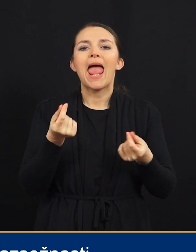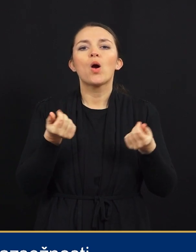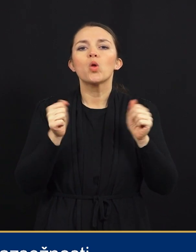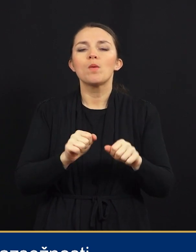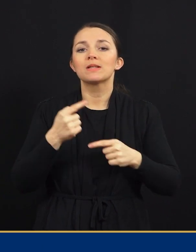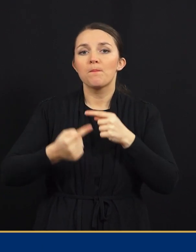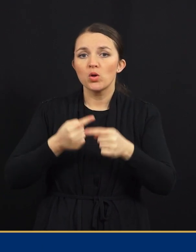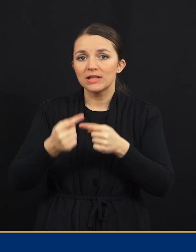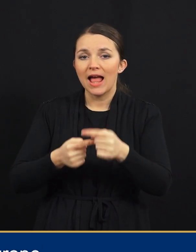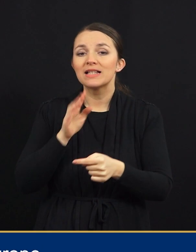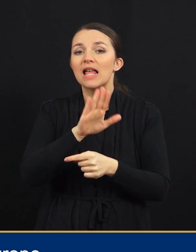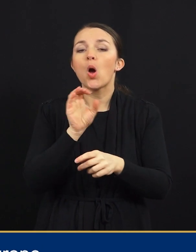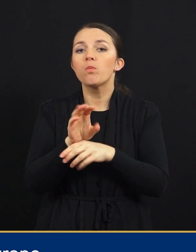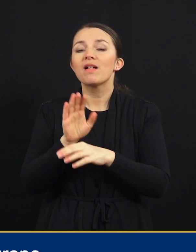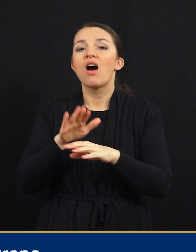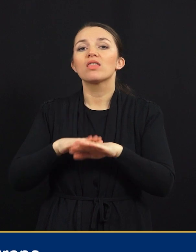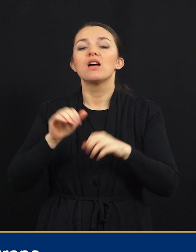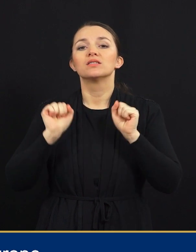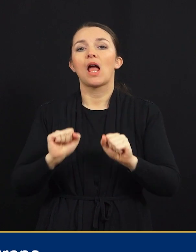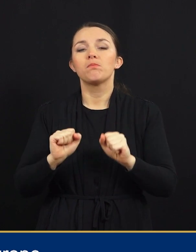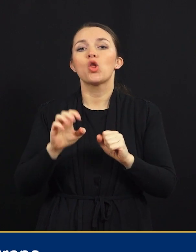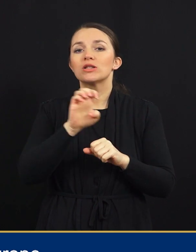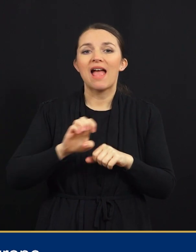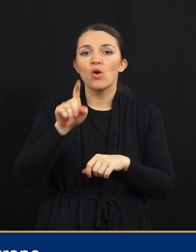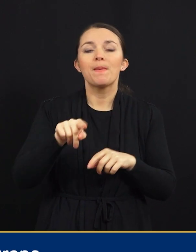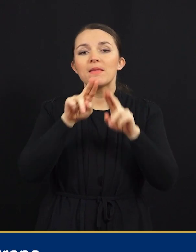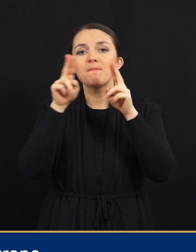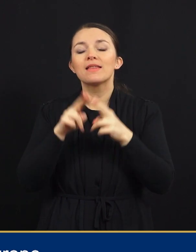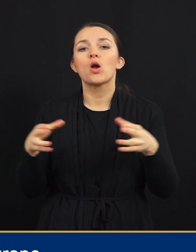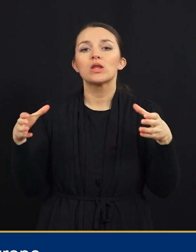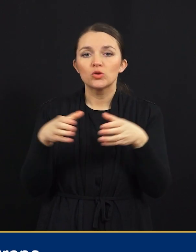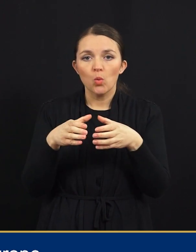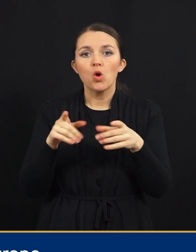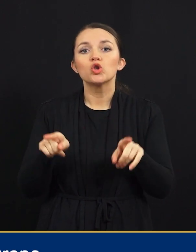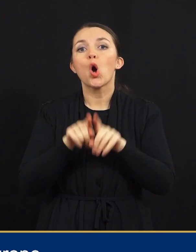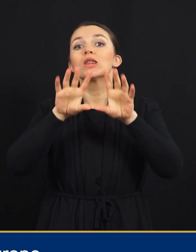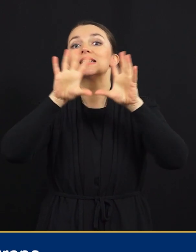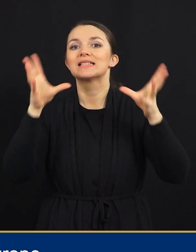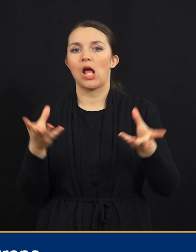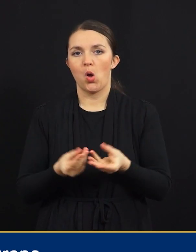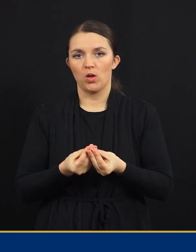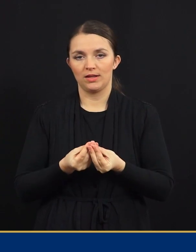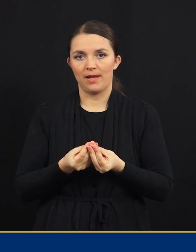posledic, njenega vpliva na stabilnost Evrope ter mednarodne skupnosti kot celote.